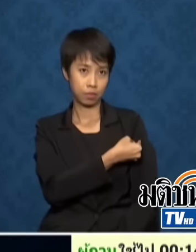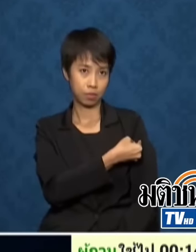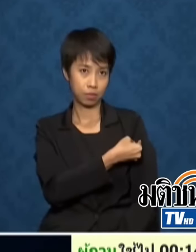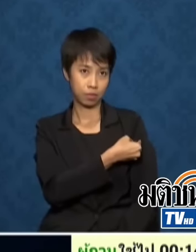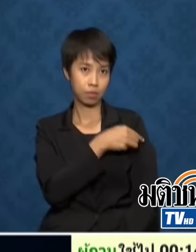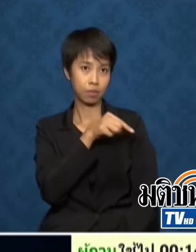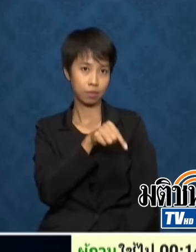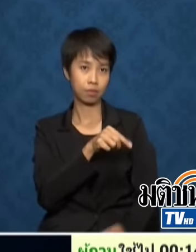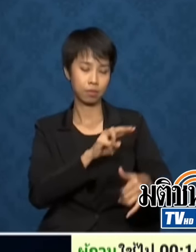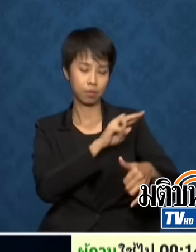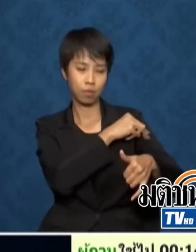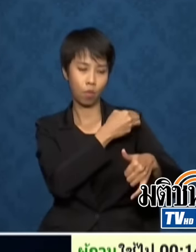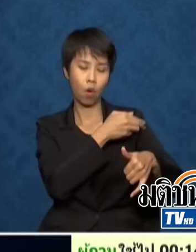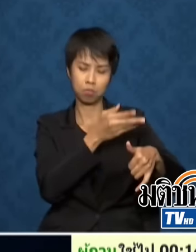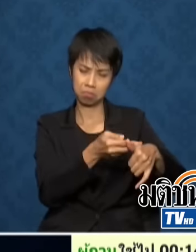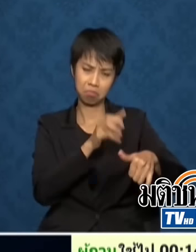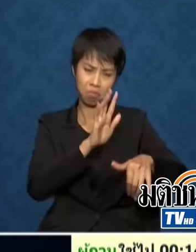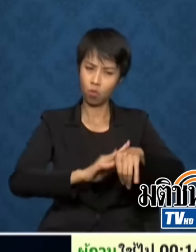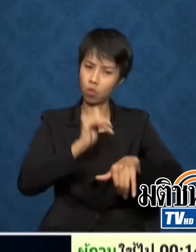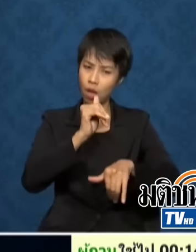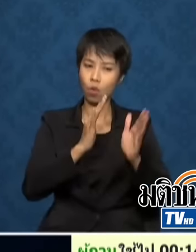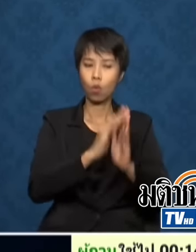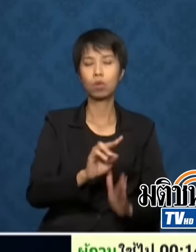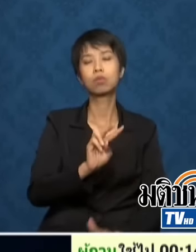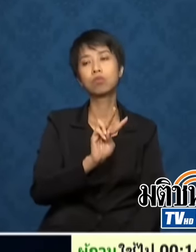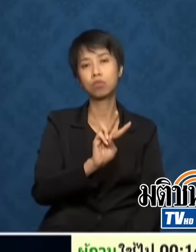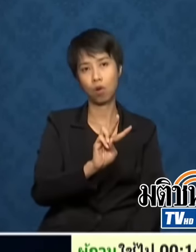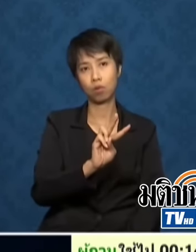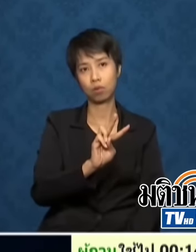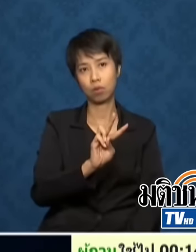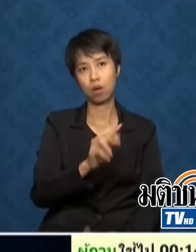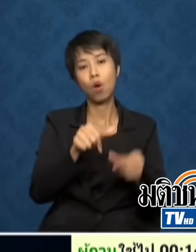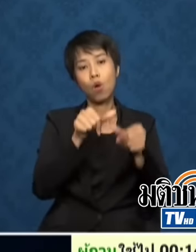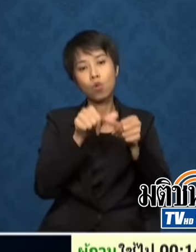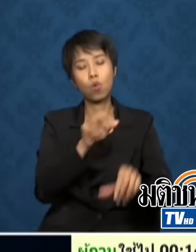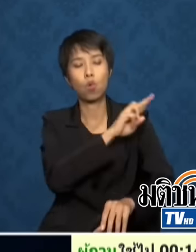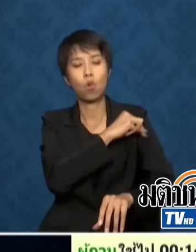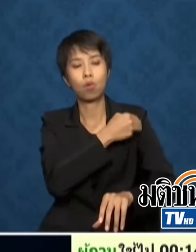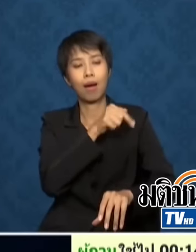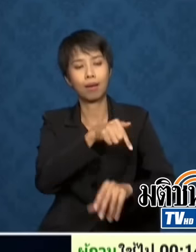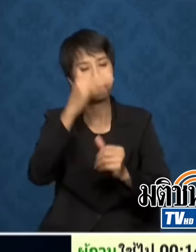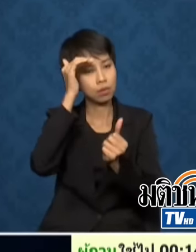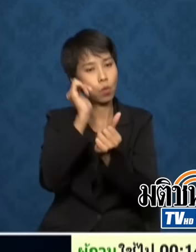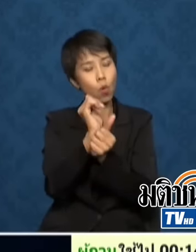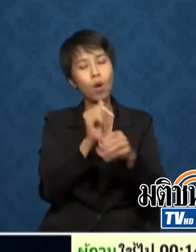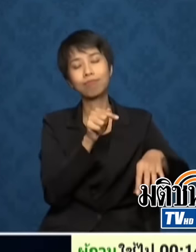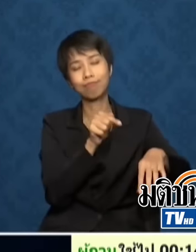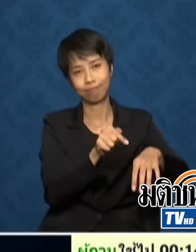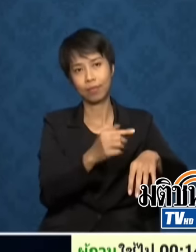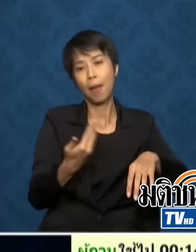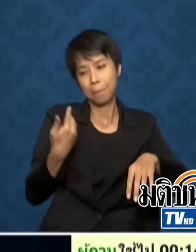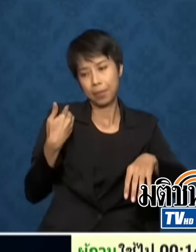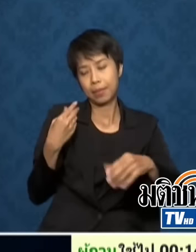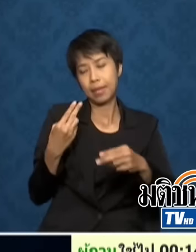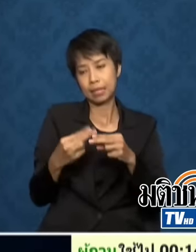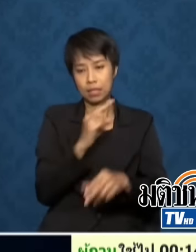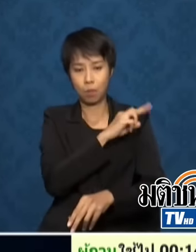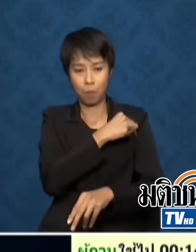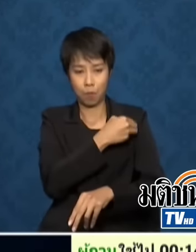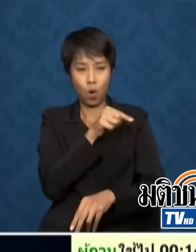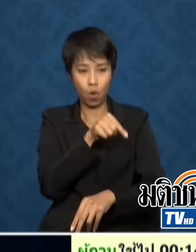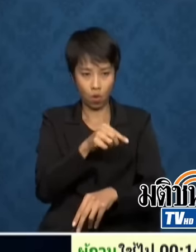อที่เป็นคุณหมอเชี่ยวชาญสองคนก็อยู่ของโรงพยาบาลตำรวจนะก็อันนี้มีจริงแล้วก็อาการของ